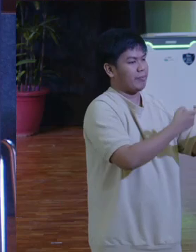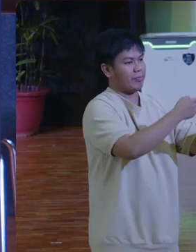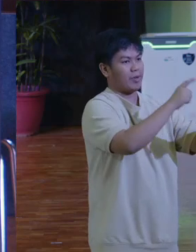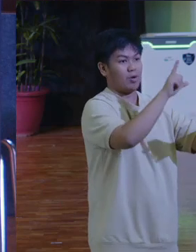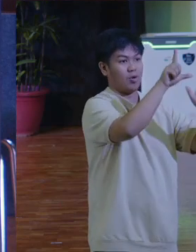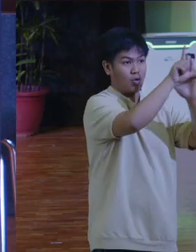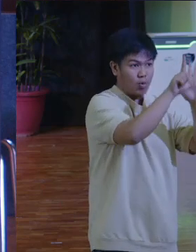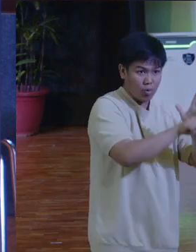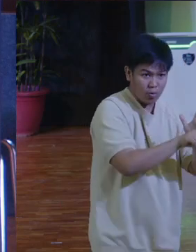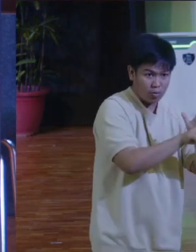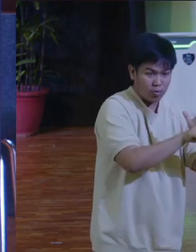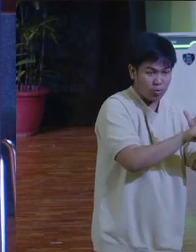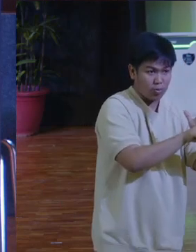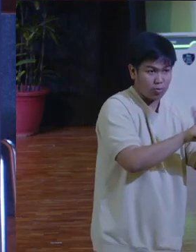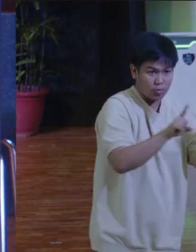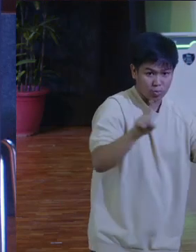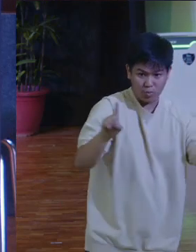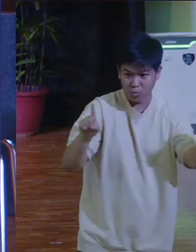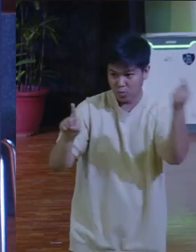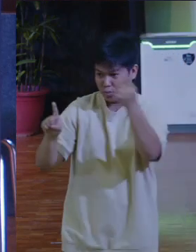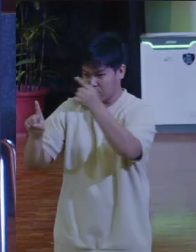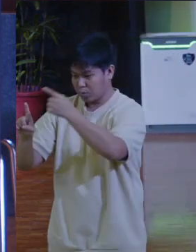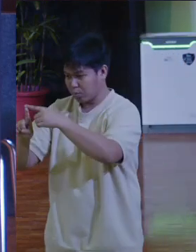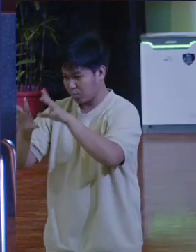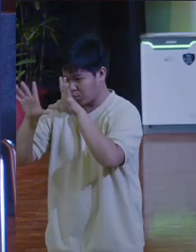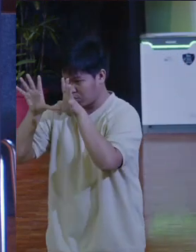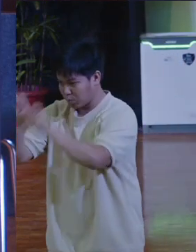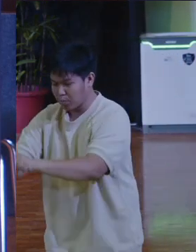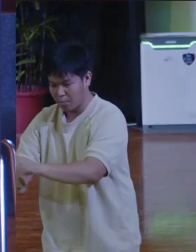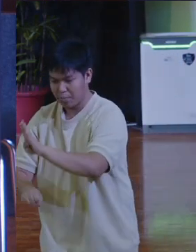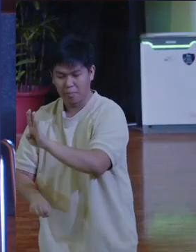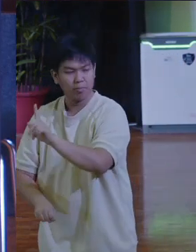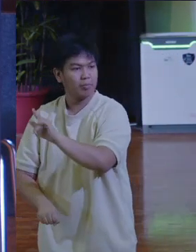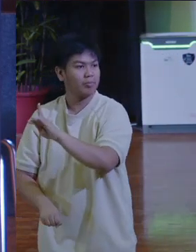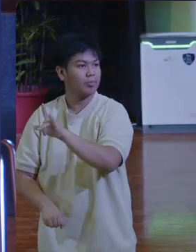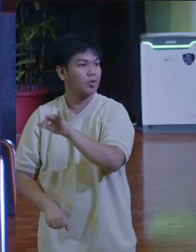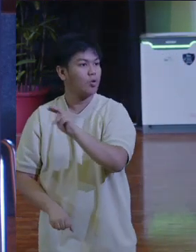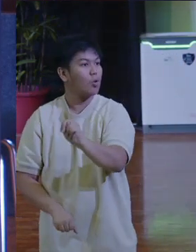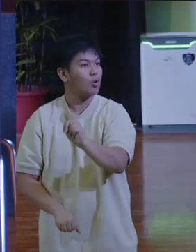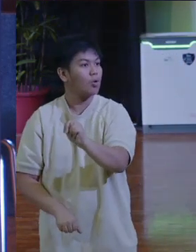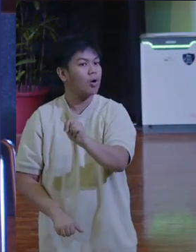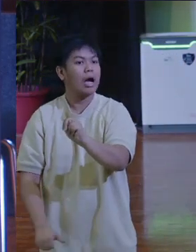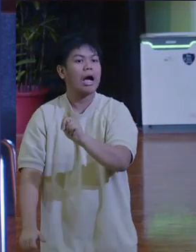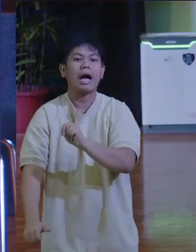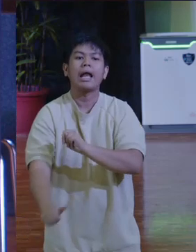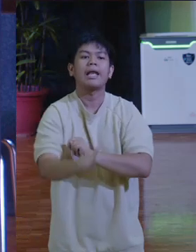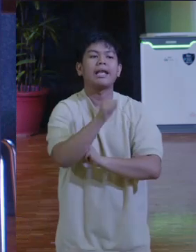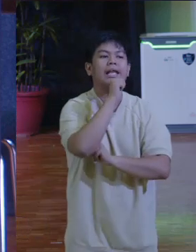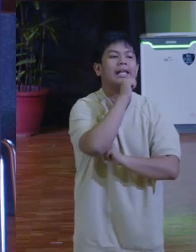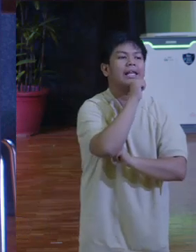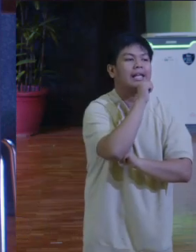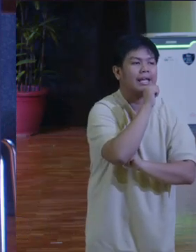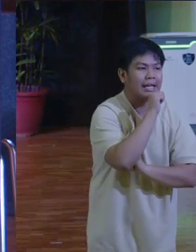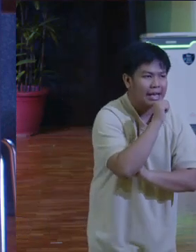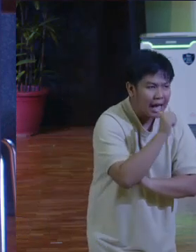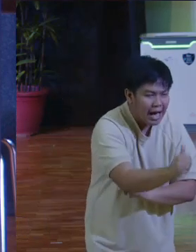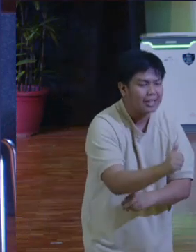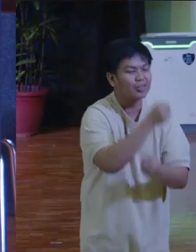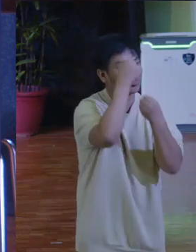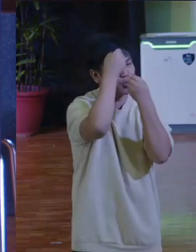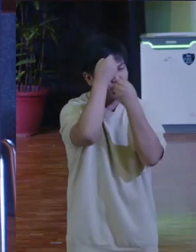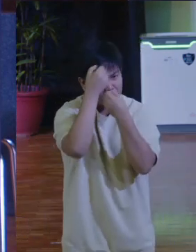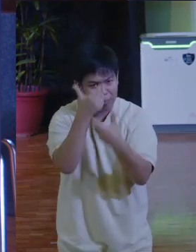batas, hanggang sa sila ay na-exile, hindi nila sinunod kahit